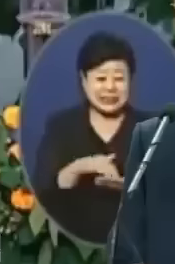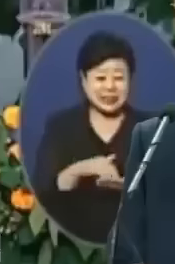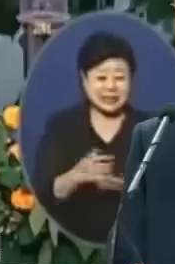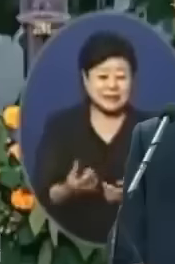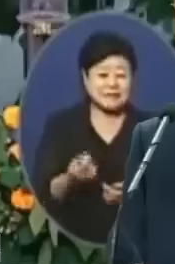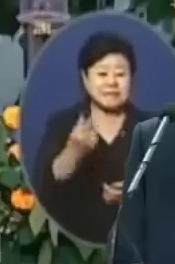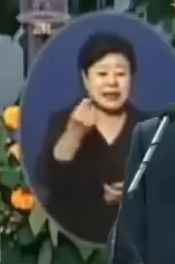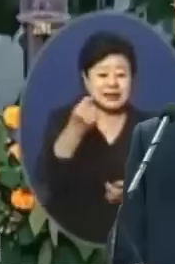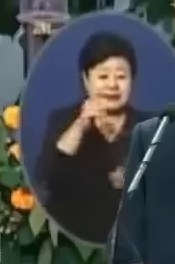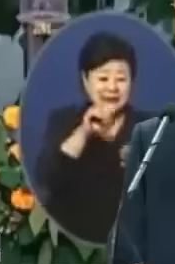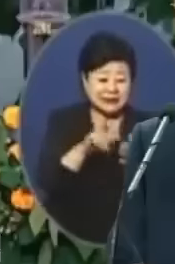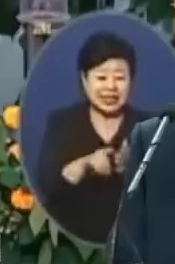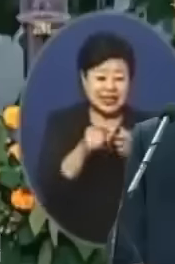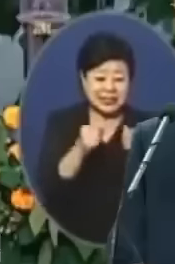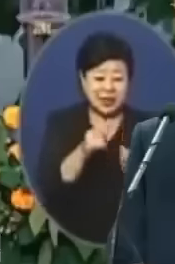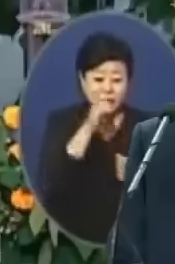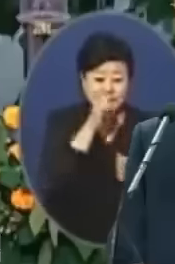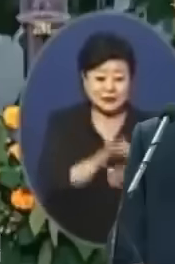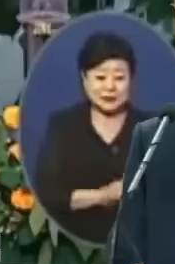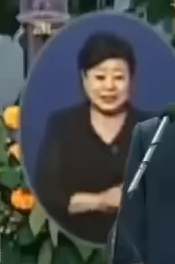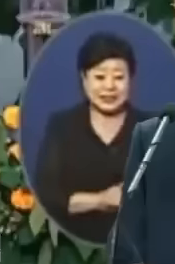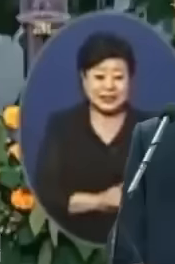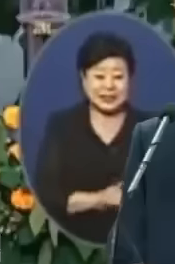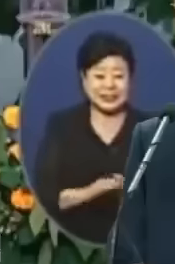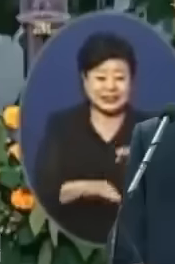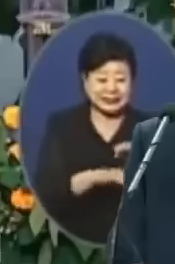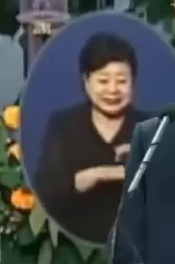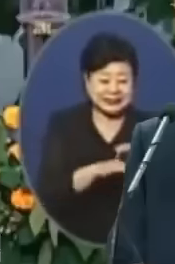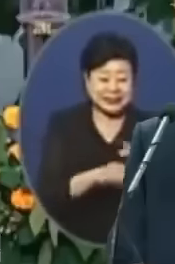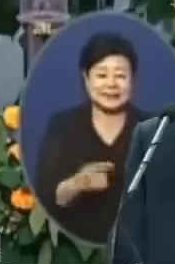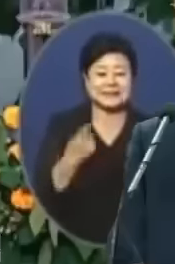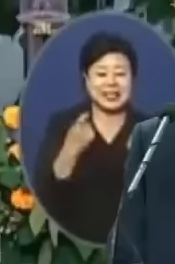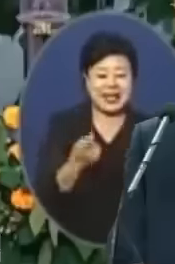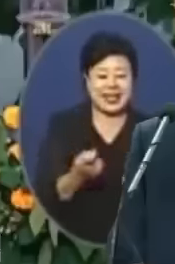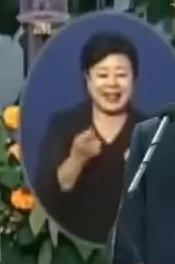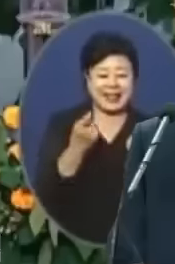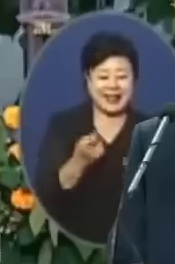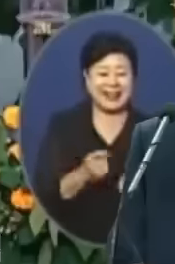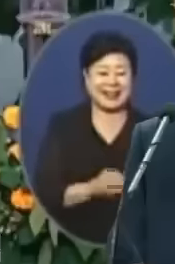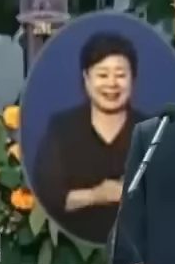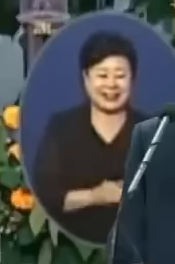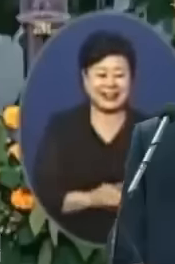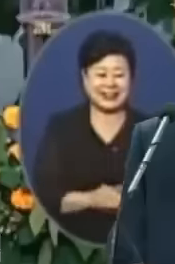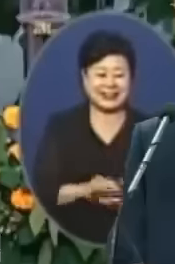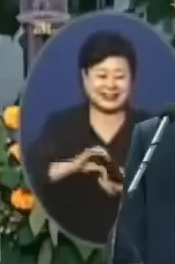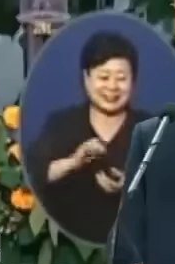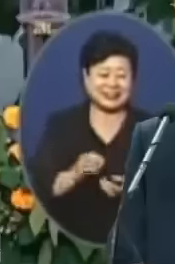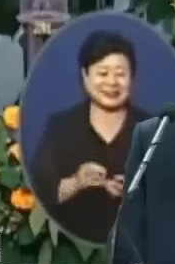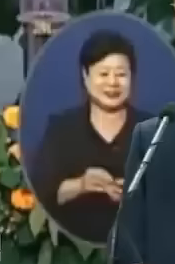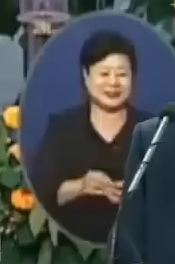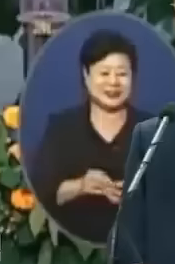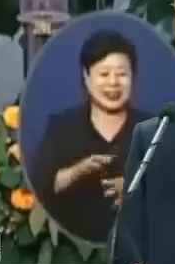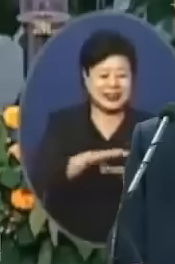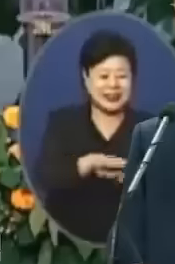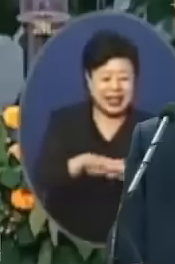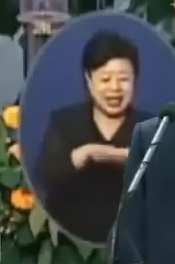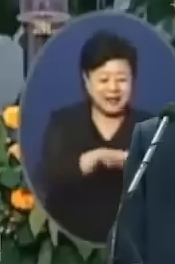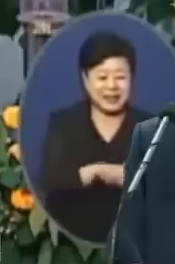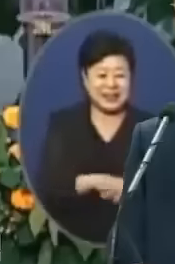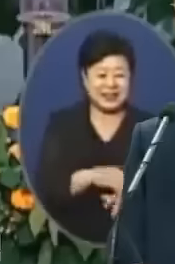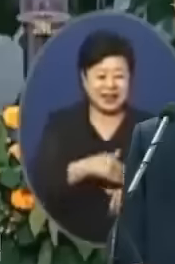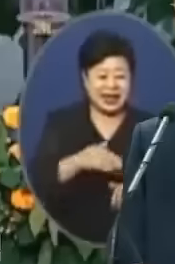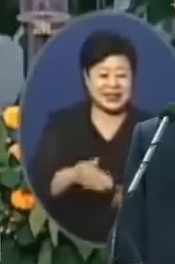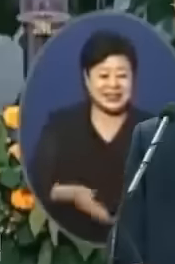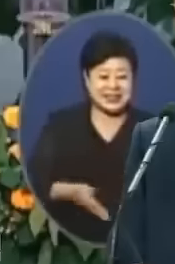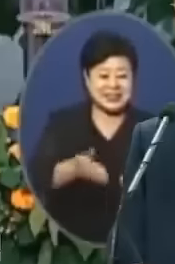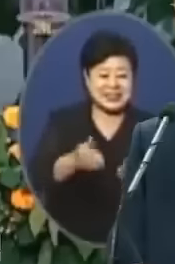빠른 시대에 살고 있습니다. 자동차로 여행을 할 때 보면 인공위성을 이용한 내비게이션이 가야 할 거리를